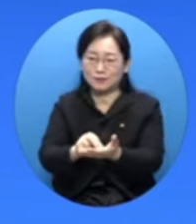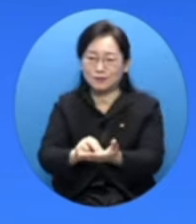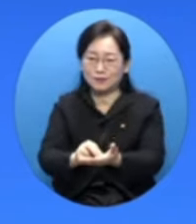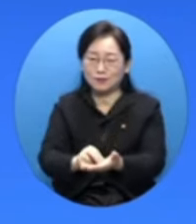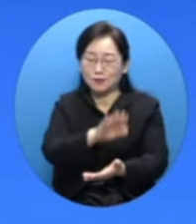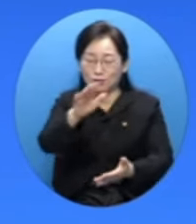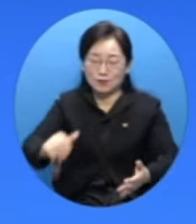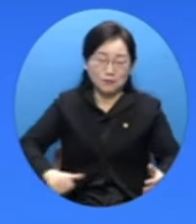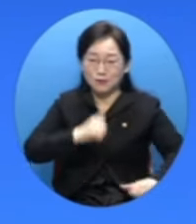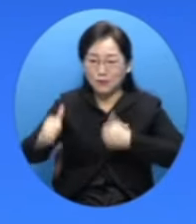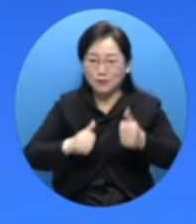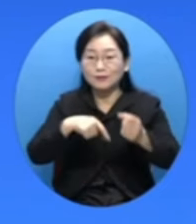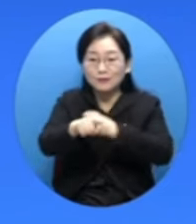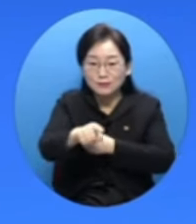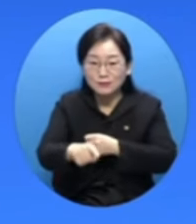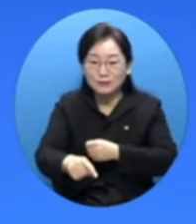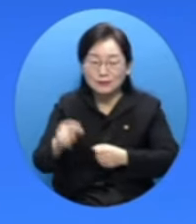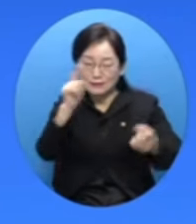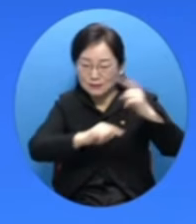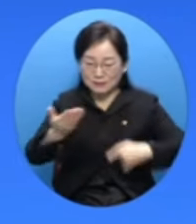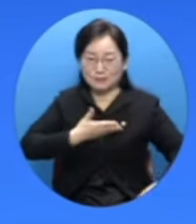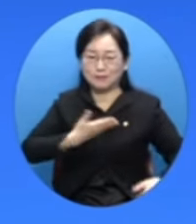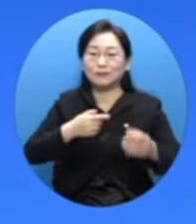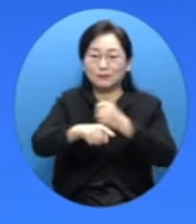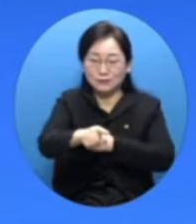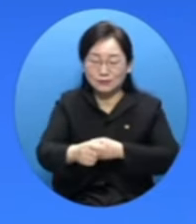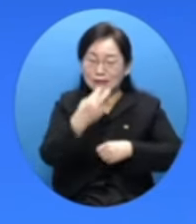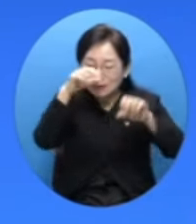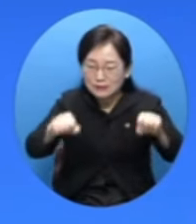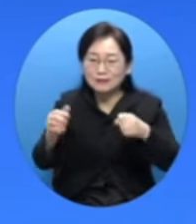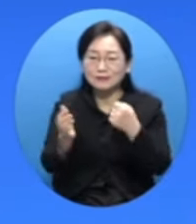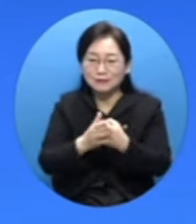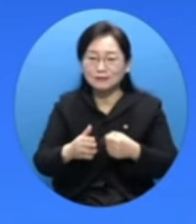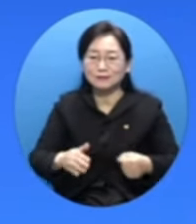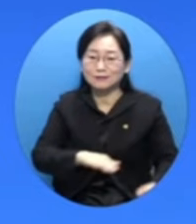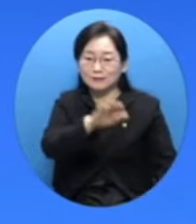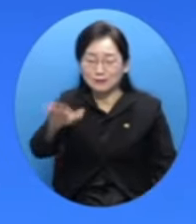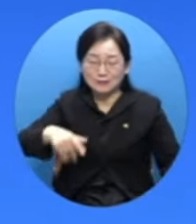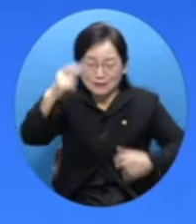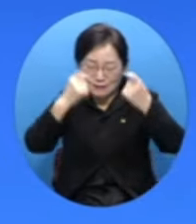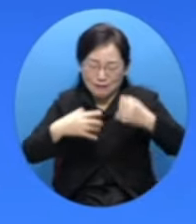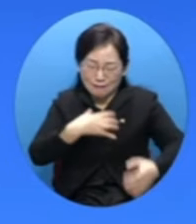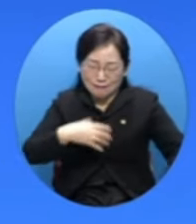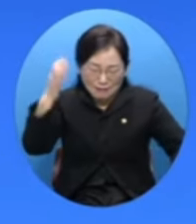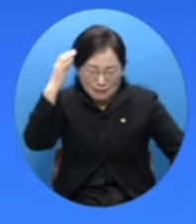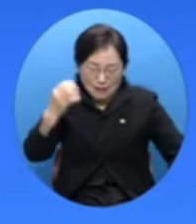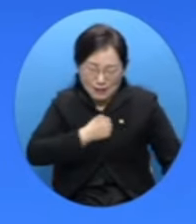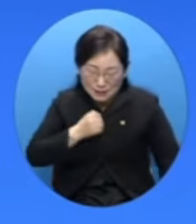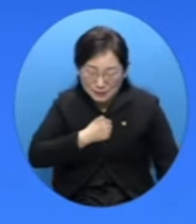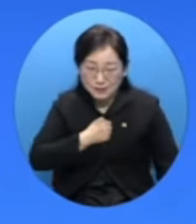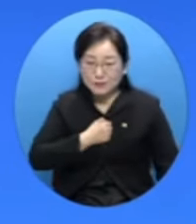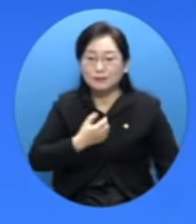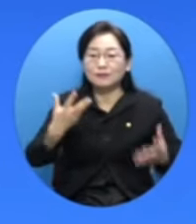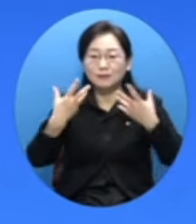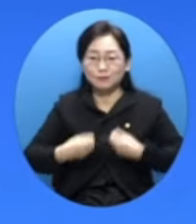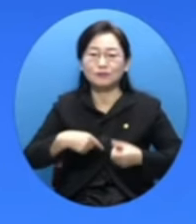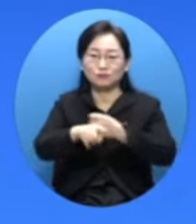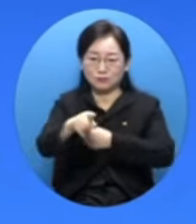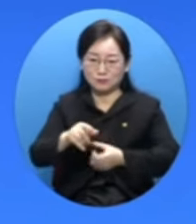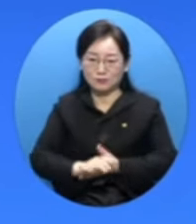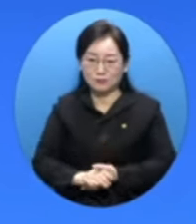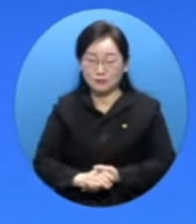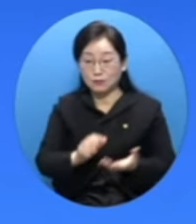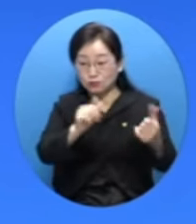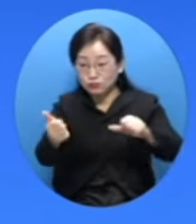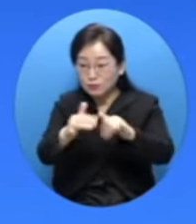우리가 분노합니다. 살아있으니까 상처를 받습니다. 살아있으니까 우리가 슬퍼하고 괴로워하고 답답해하고 절망하는 것입니다.